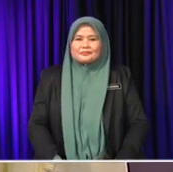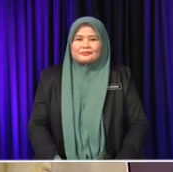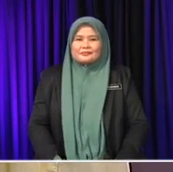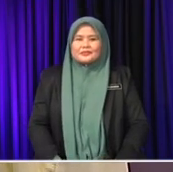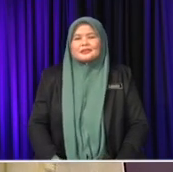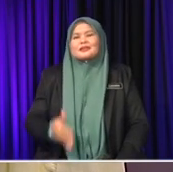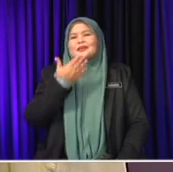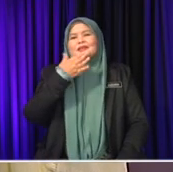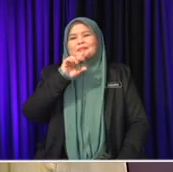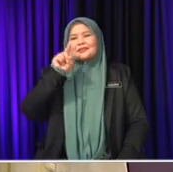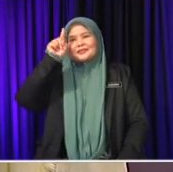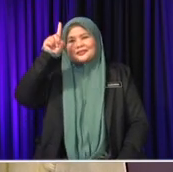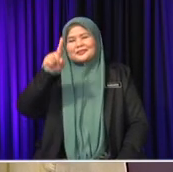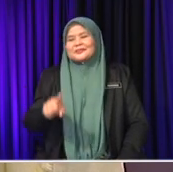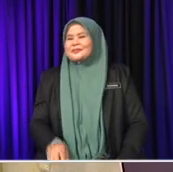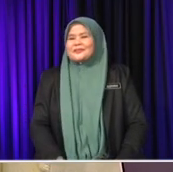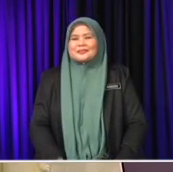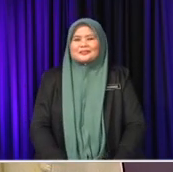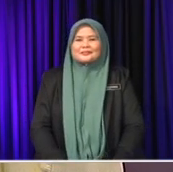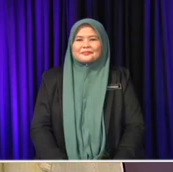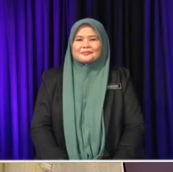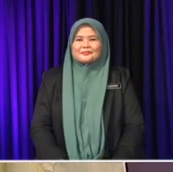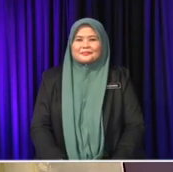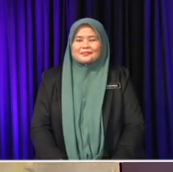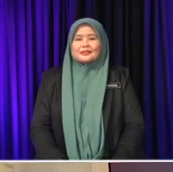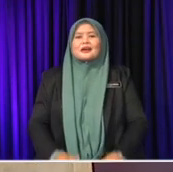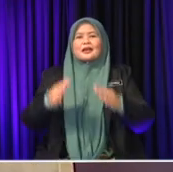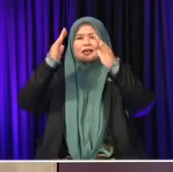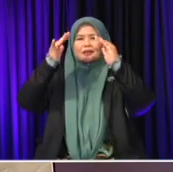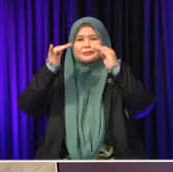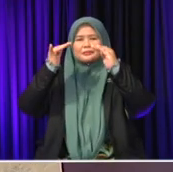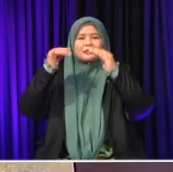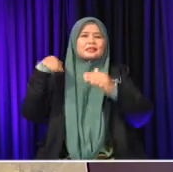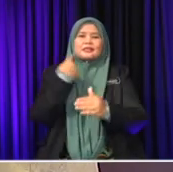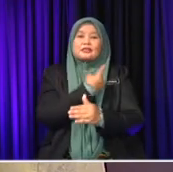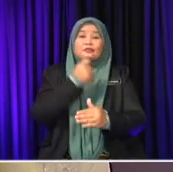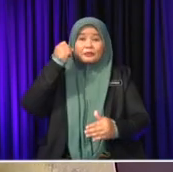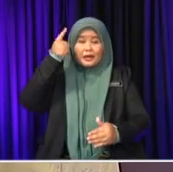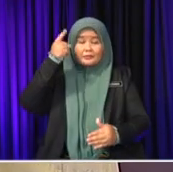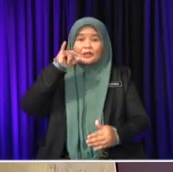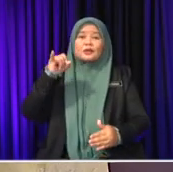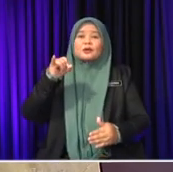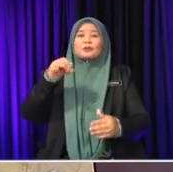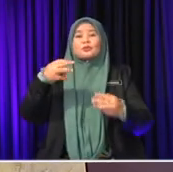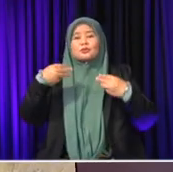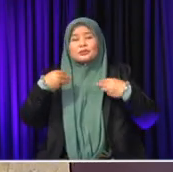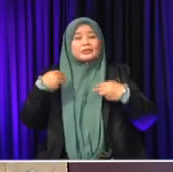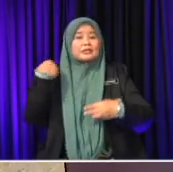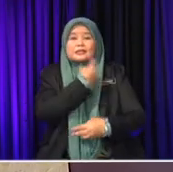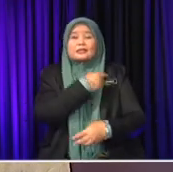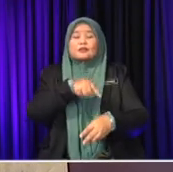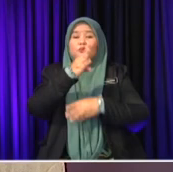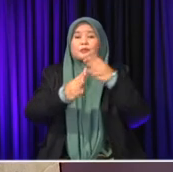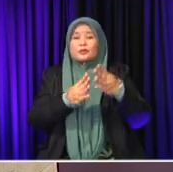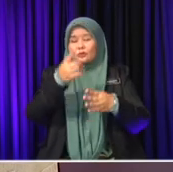Alhamdulillah Subhanallah diharapkan kita memahami perwujudan kita di bumi ini untuk